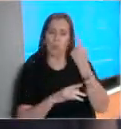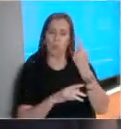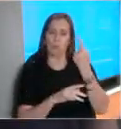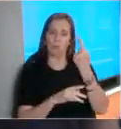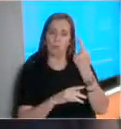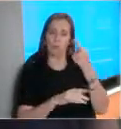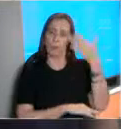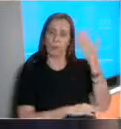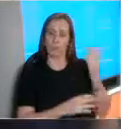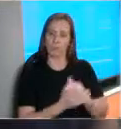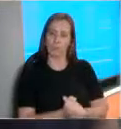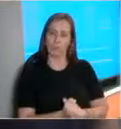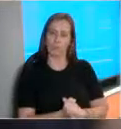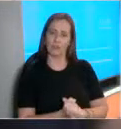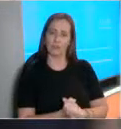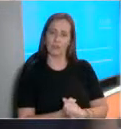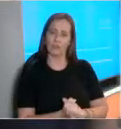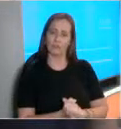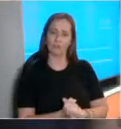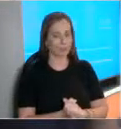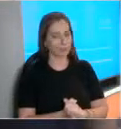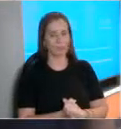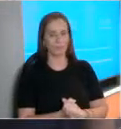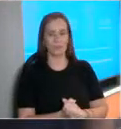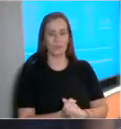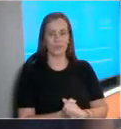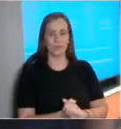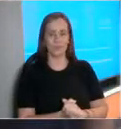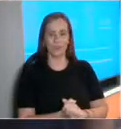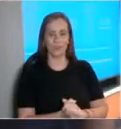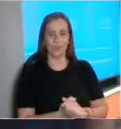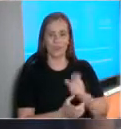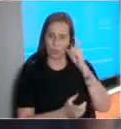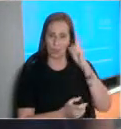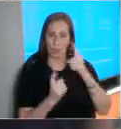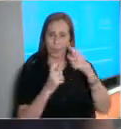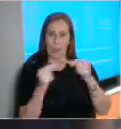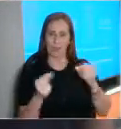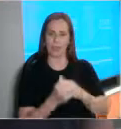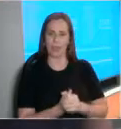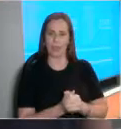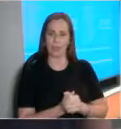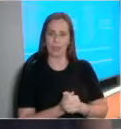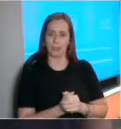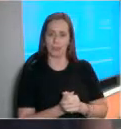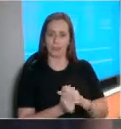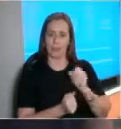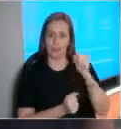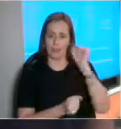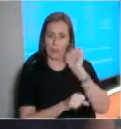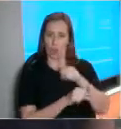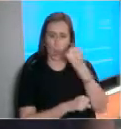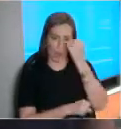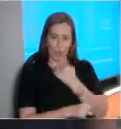כל המדינות. טוב, תודה רבה. וידאגו לעזה. אם יהרגו את החמאס,